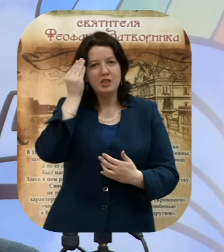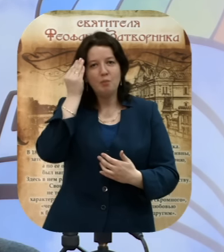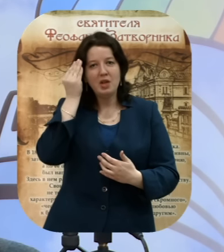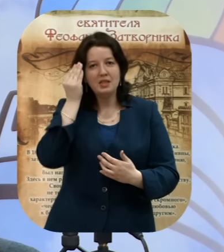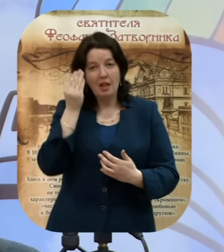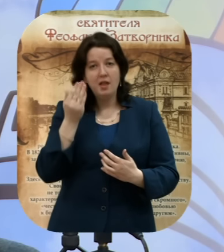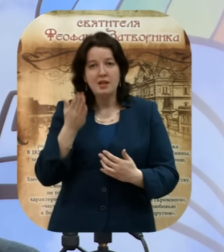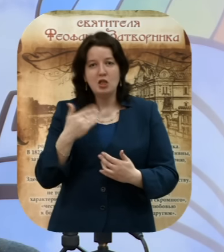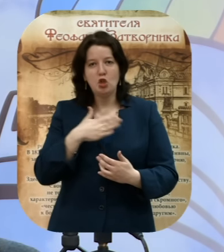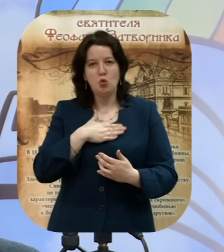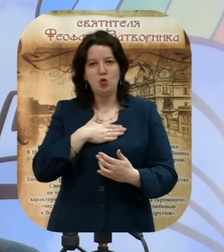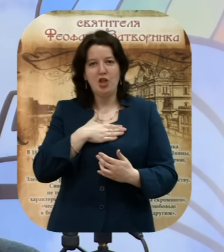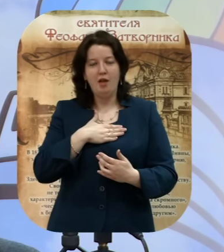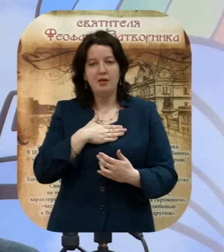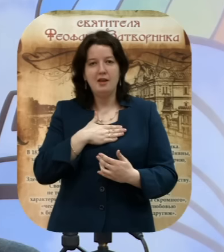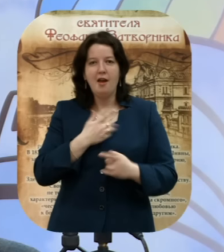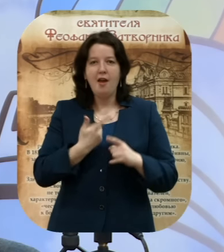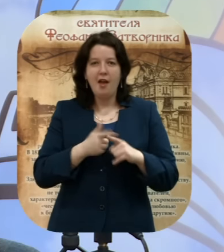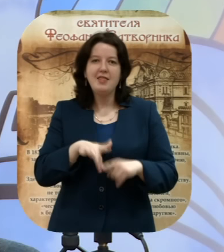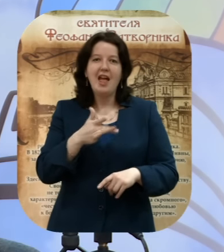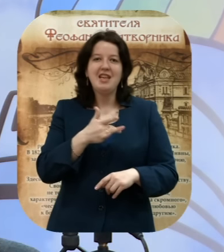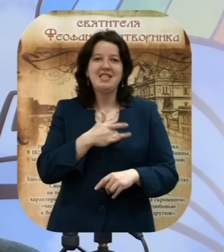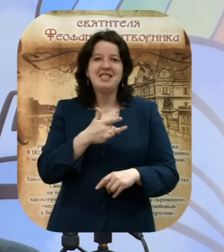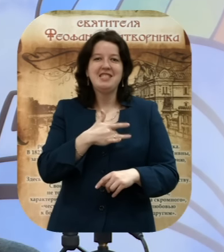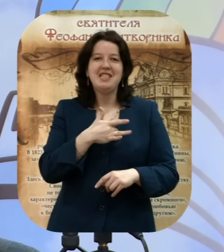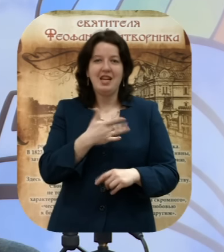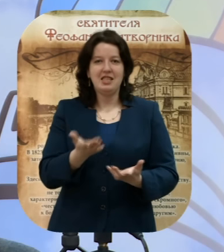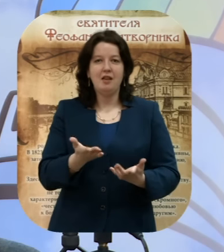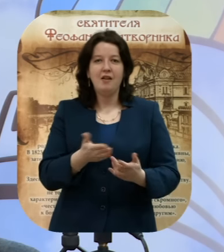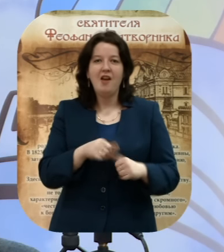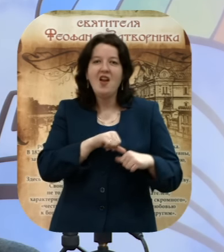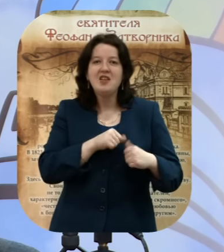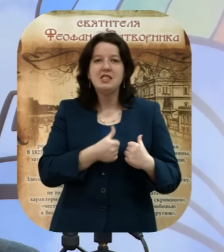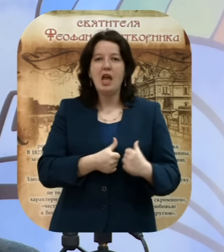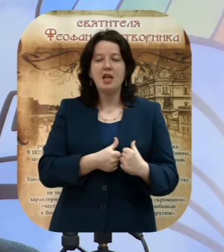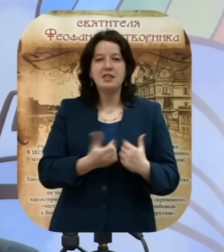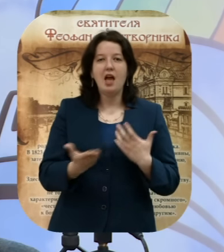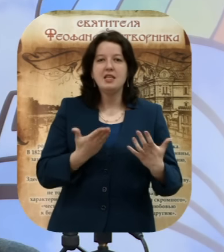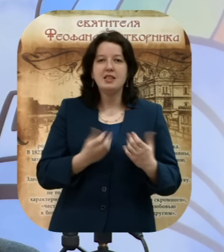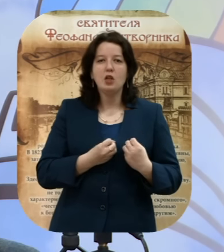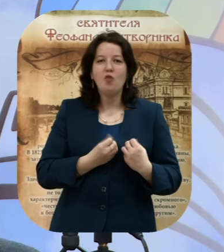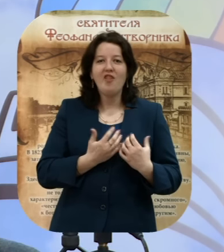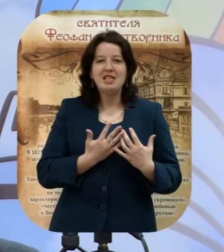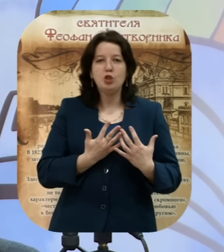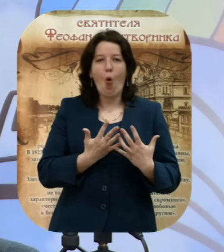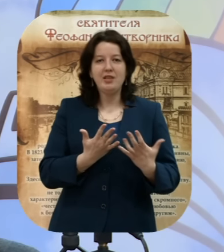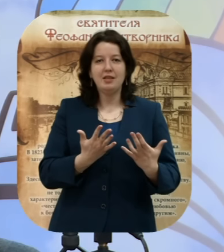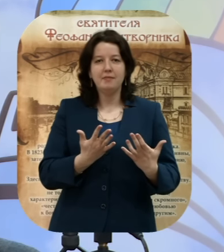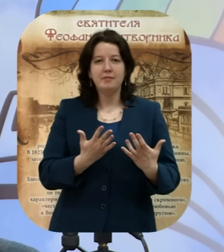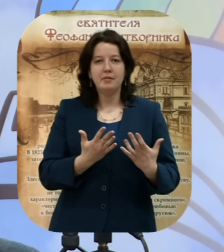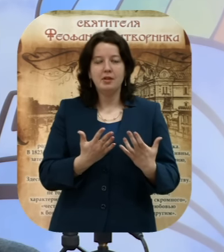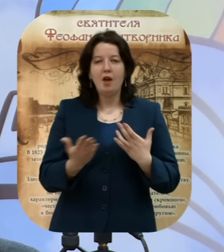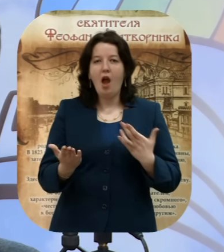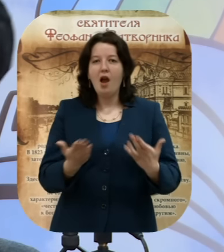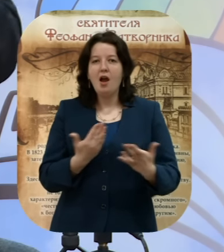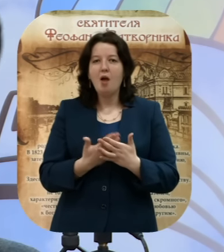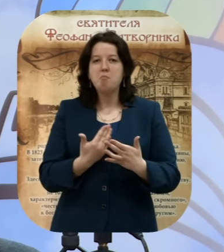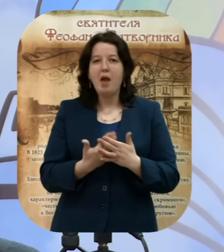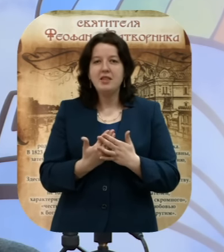сердце. Сердце, в котором, из которого исходит,